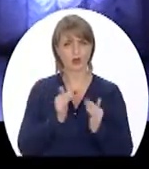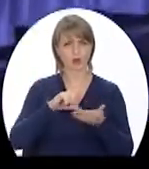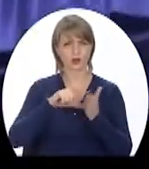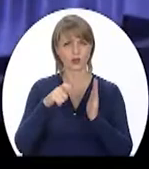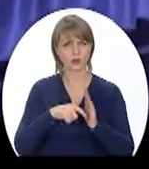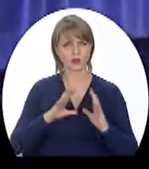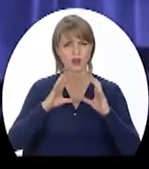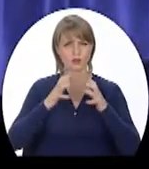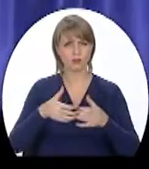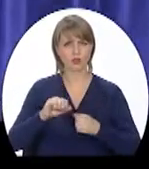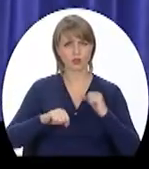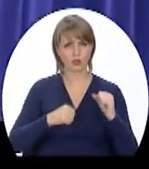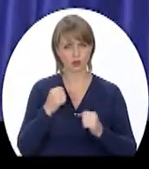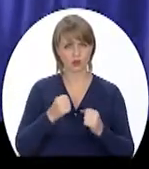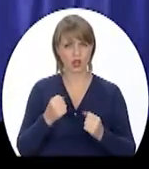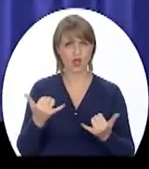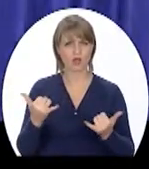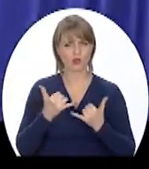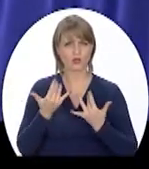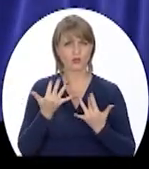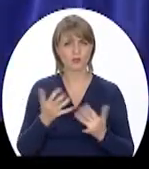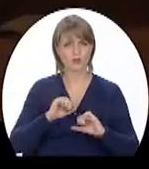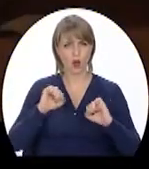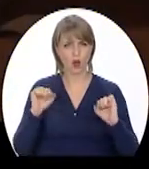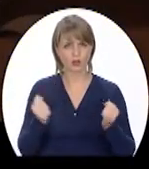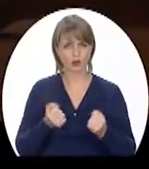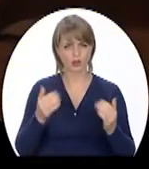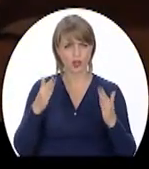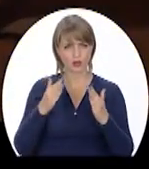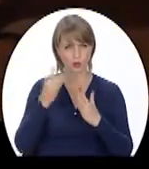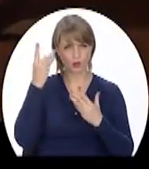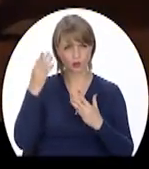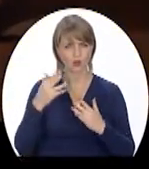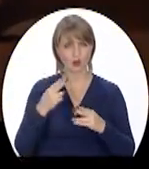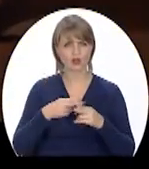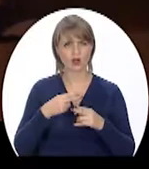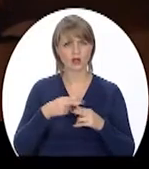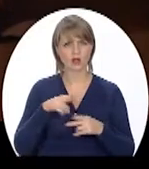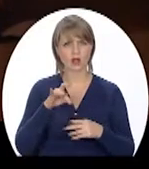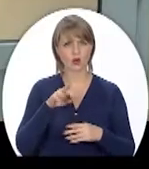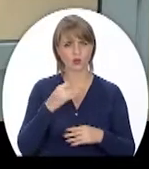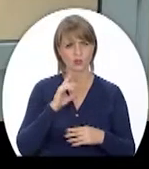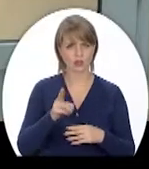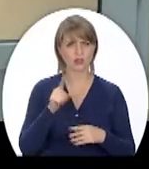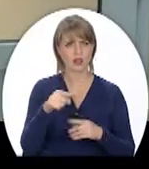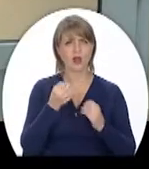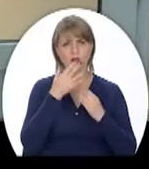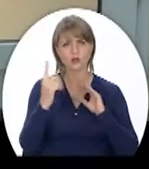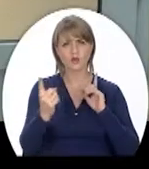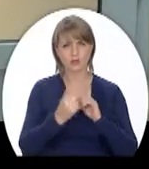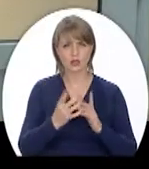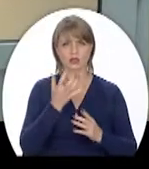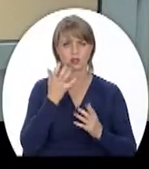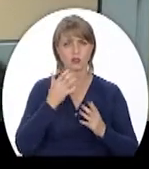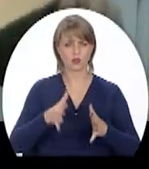помещение «Планеты друзей» и гостеприимный, но холодный ДК «Железнодорожник». И там нас очень хорошо встретили, тепло, и